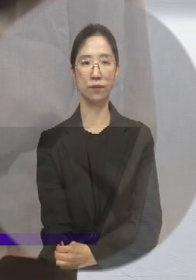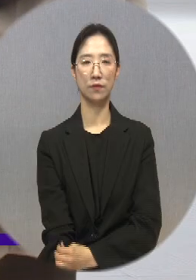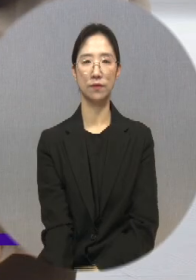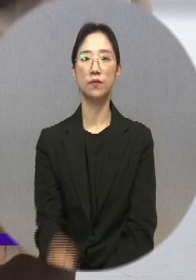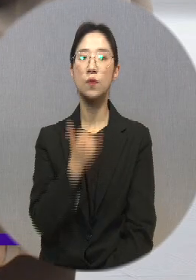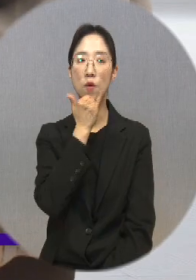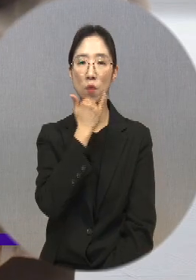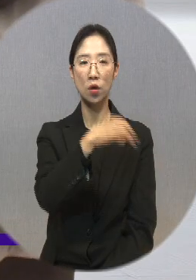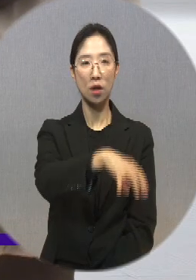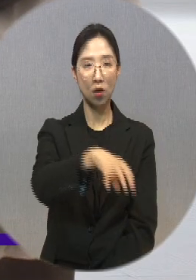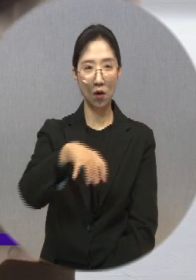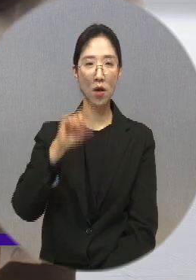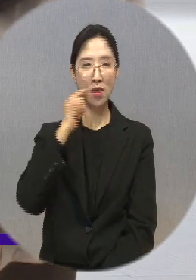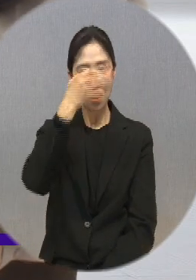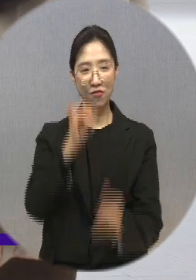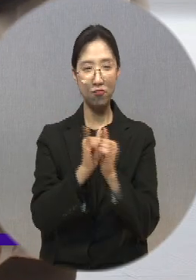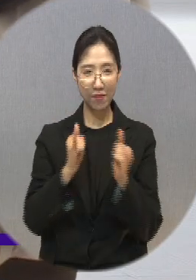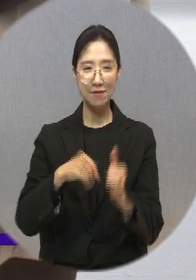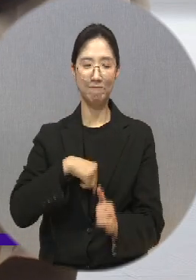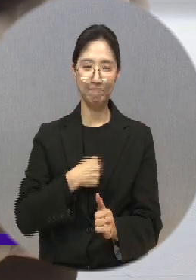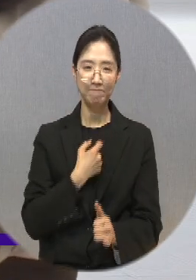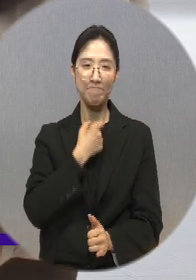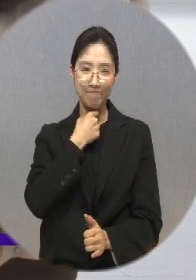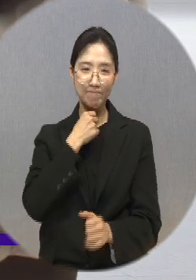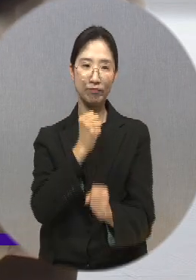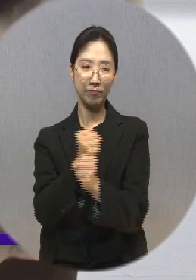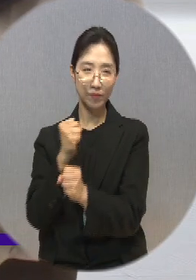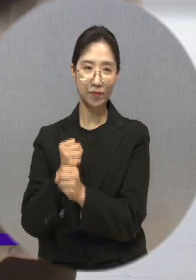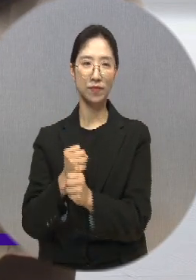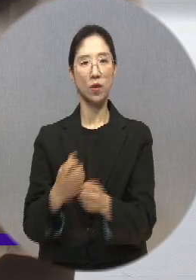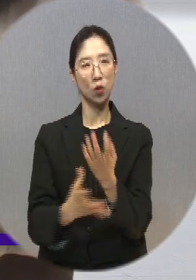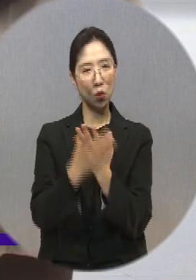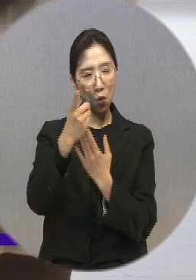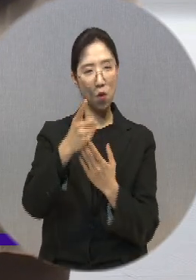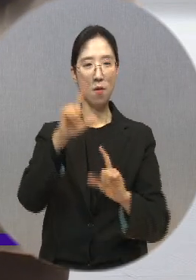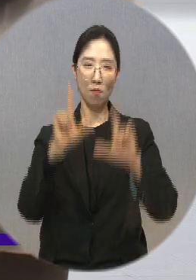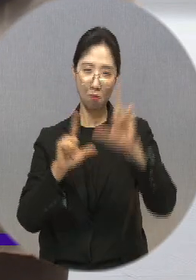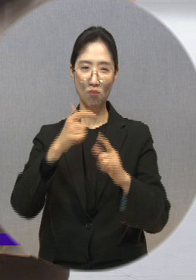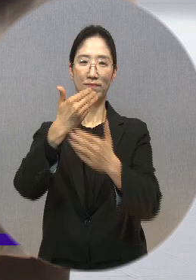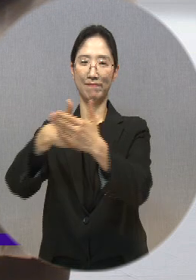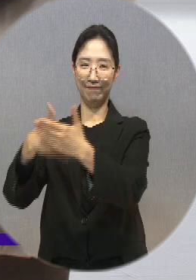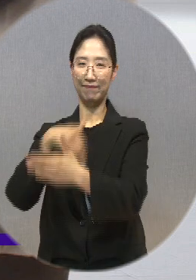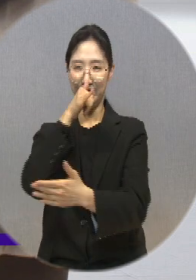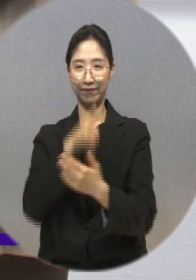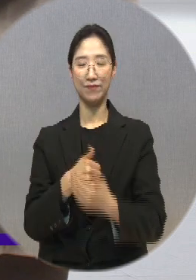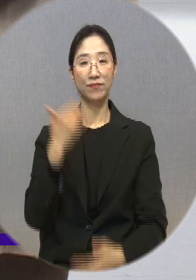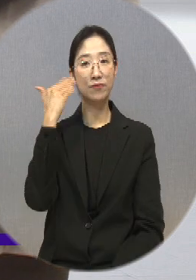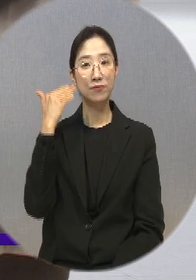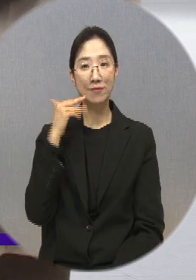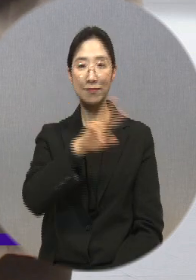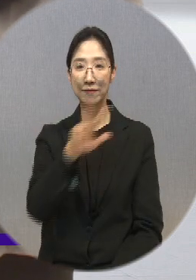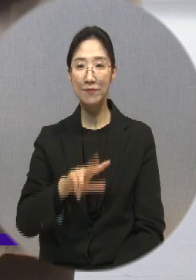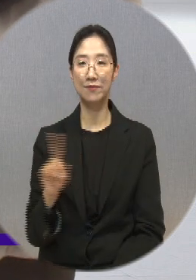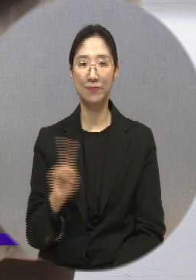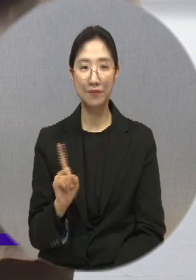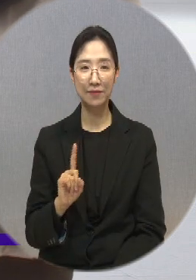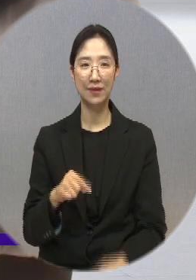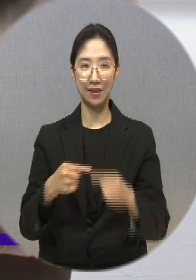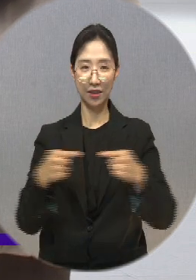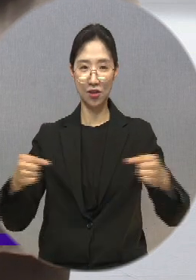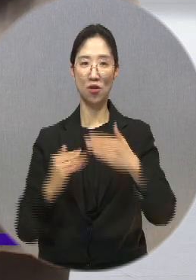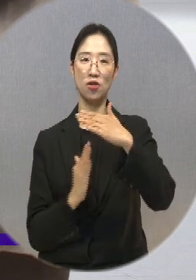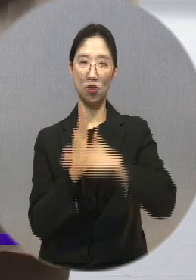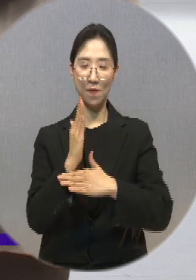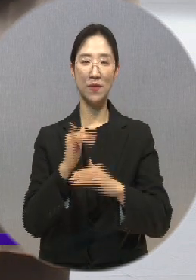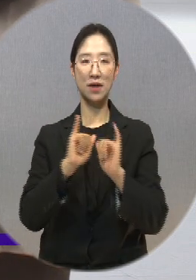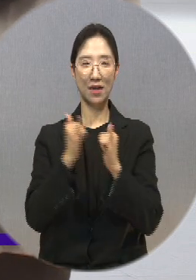독일 곳곳에는 예술인들이 자발적으로 만들어낸 통합의 흔적들이 있습니다. 한반도는 어떨까요? 선을 넘는